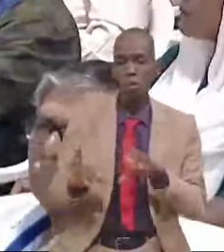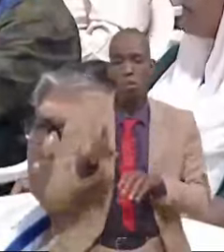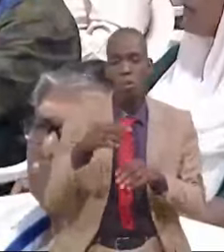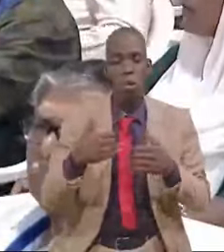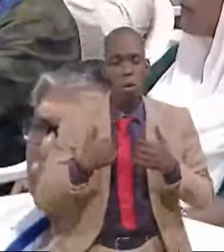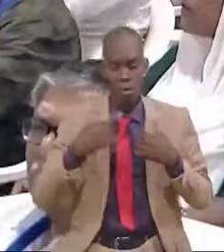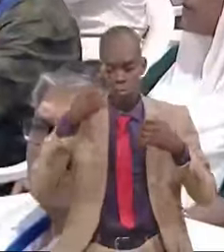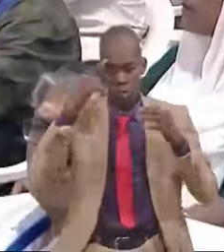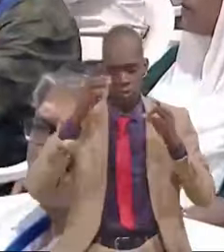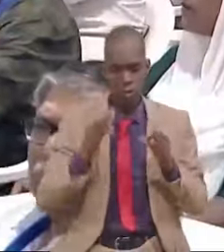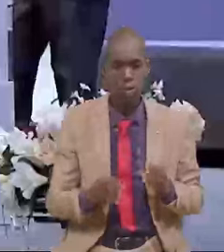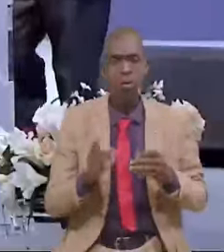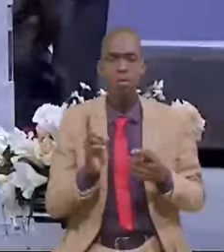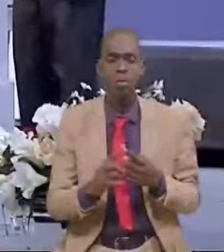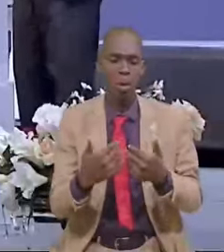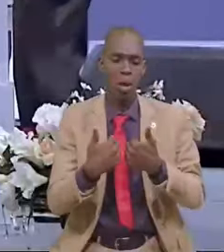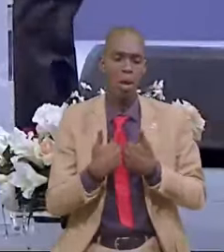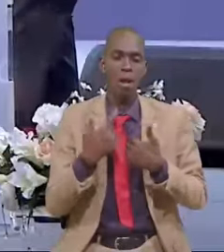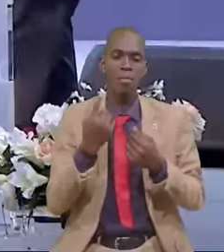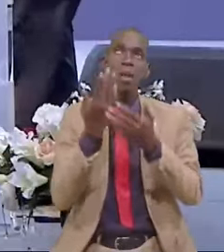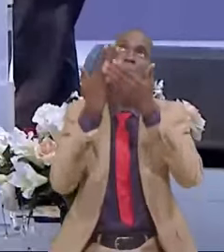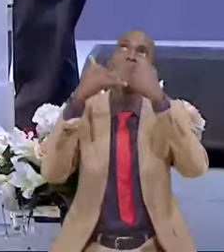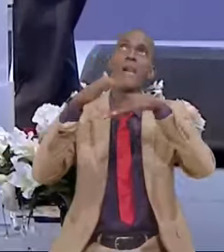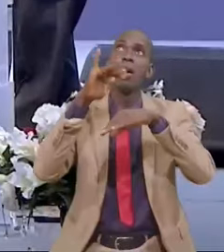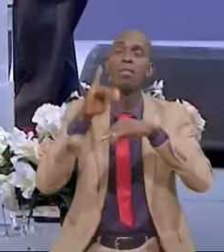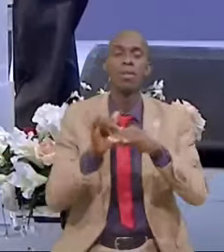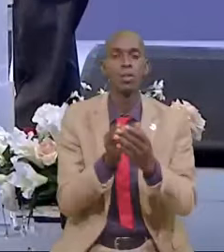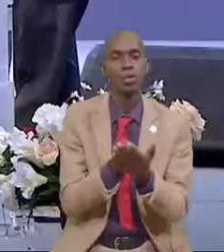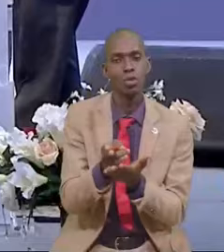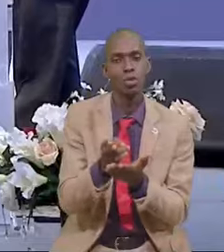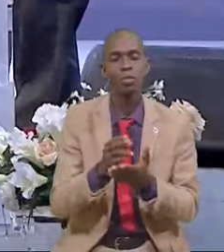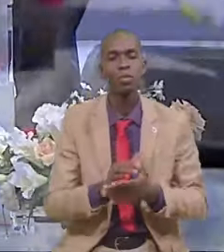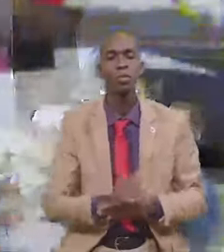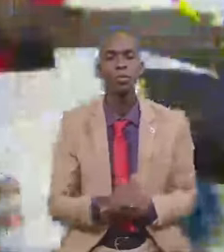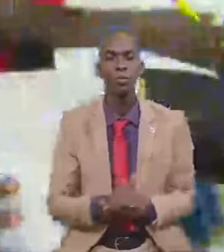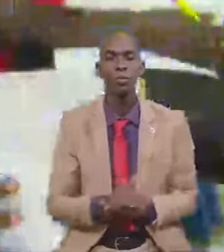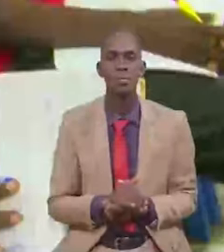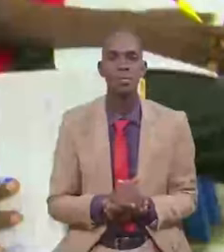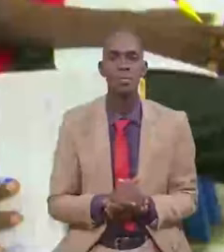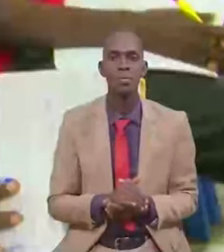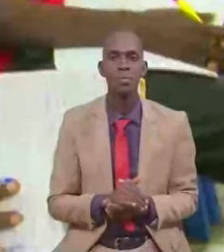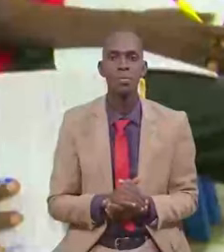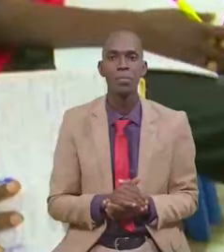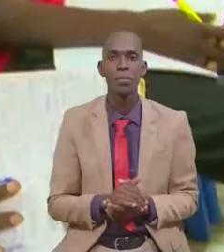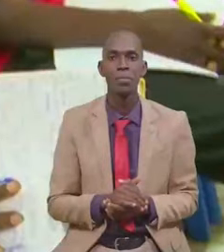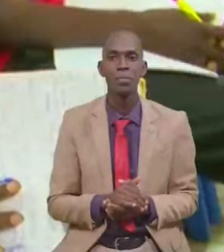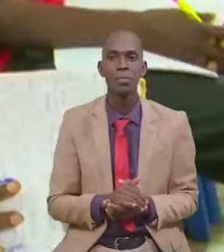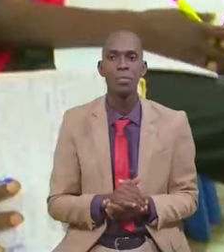Tu décides, quel que soit ce que les autres font ou les autres ne font pas, tu décides d'avoir la vérité céleste.